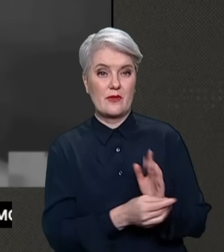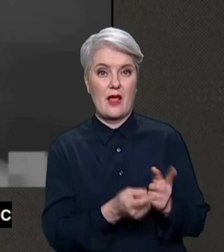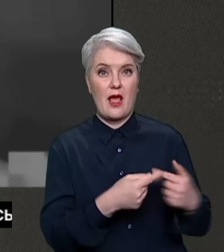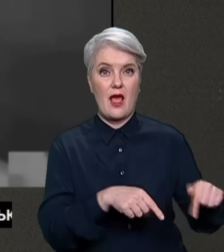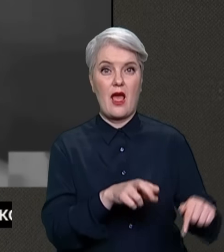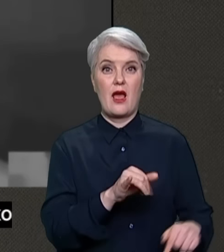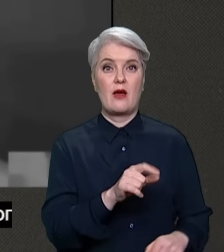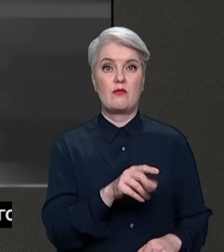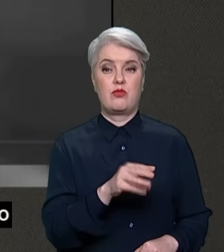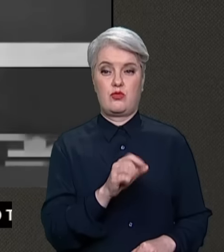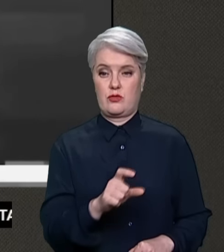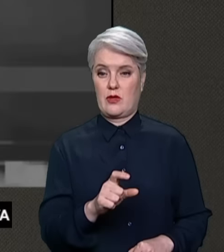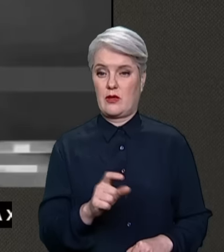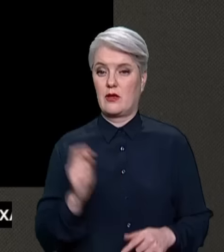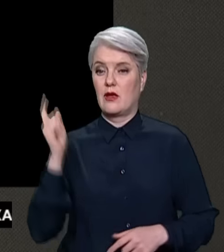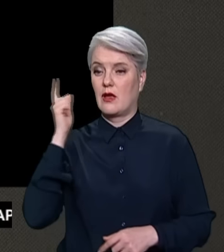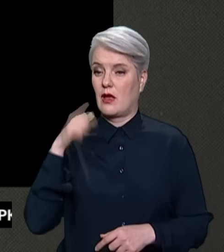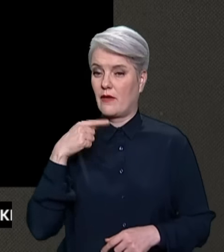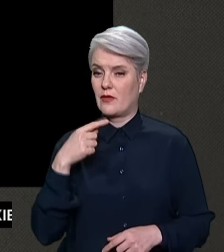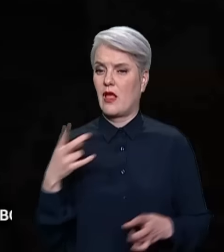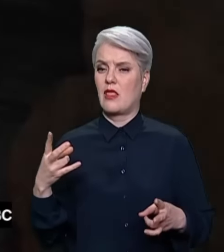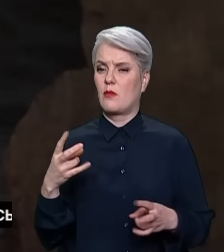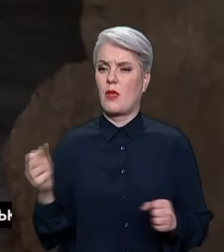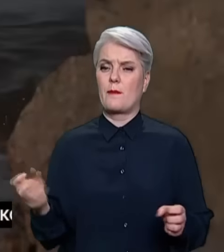Не входила пожежна насос, аварійна група.